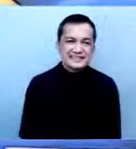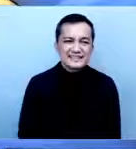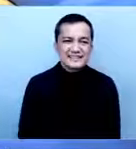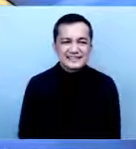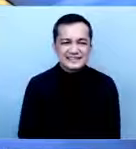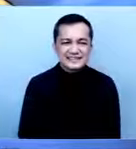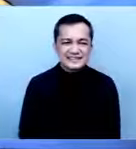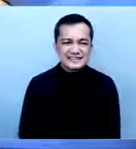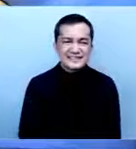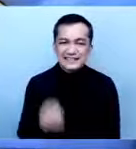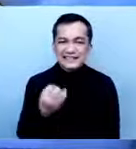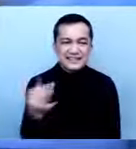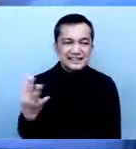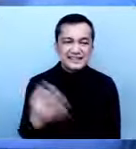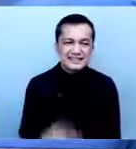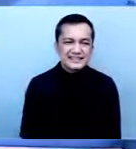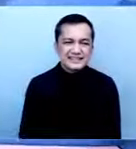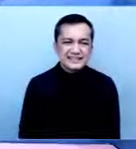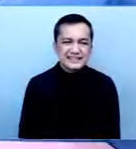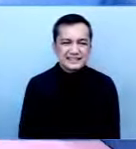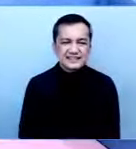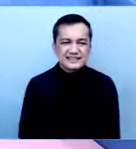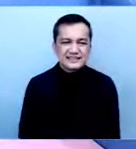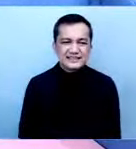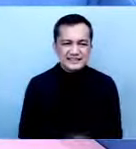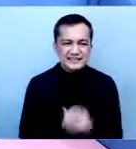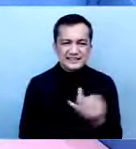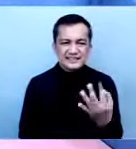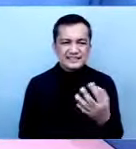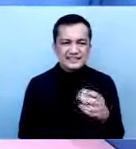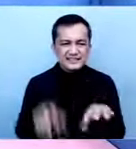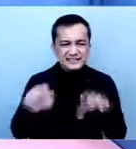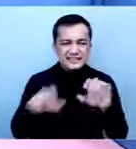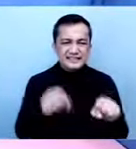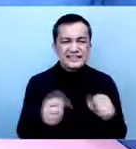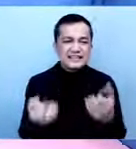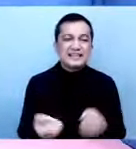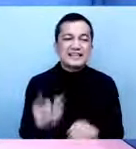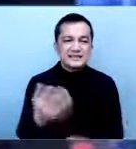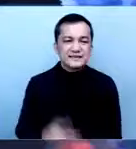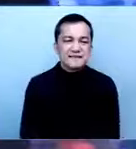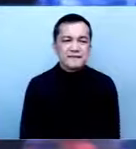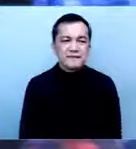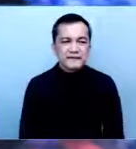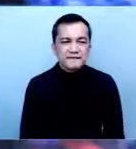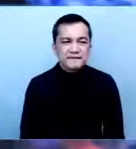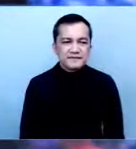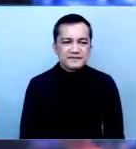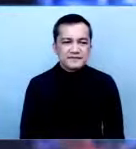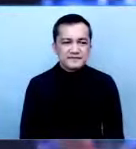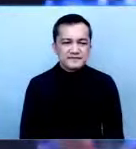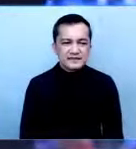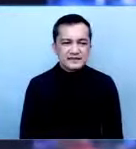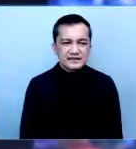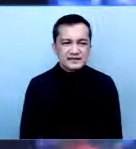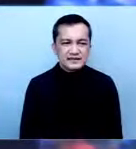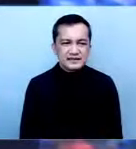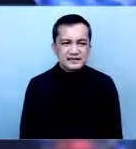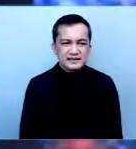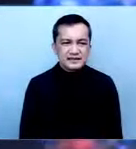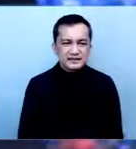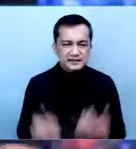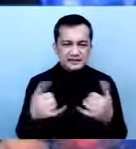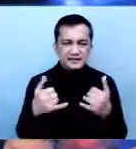Ilan naman ang ano, galing. Sasaluhin mo? Ilan ang sasaluhin ko? Ah. Wow. Ilan na ba ang nasalo? Pero habang nilalaro yan ni